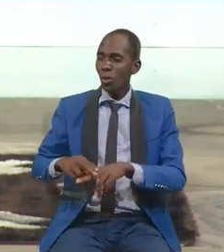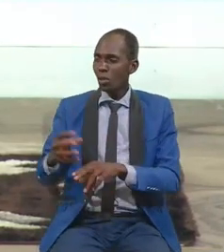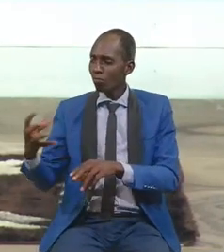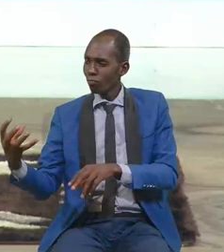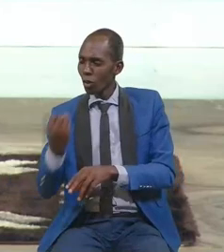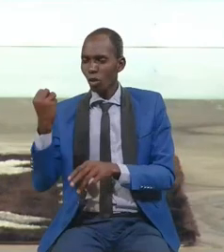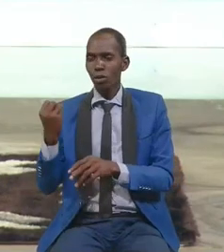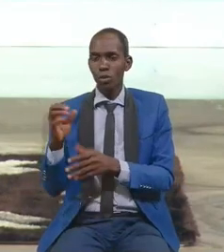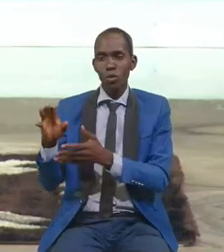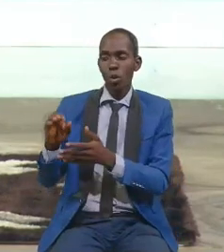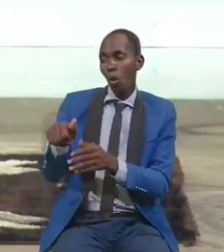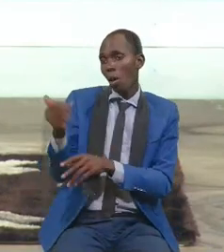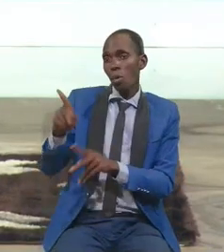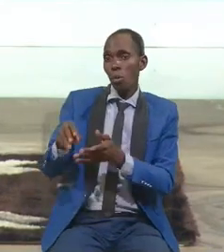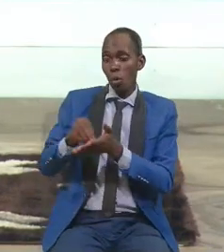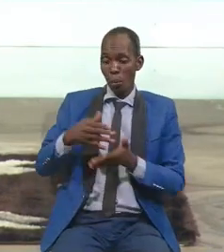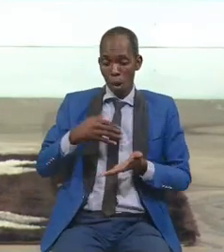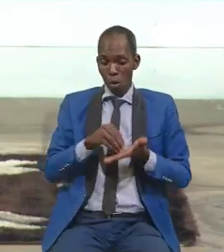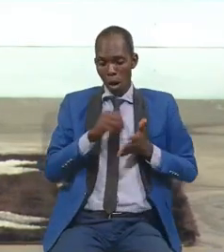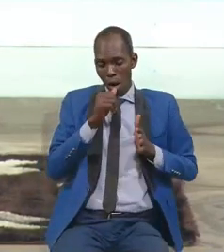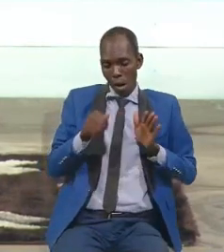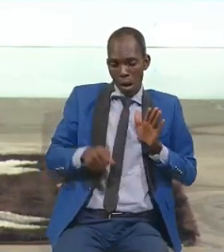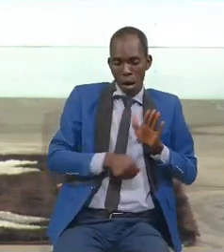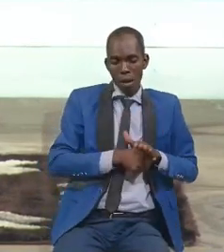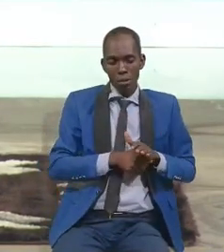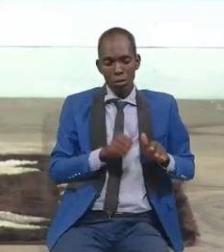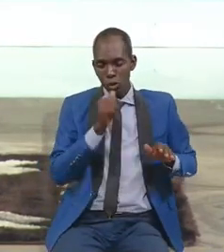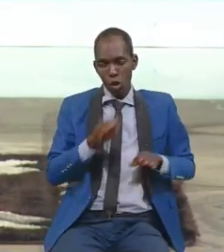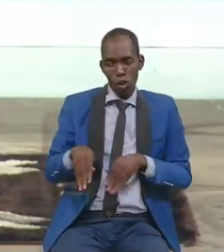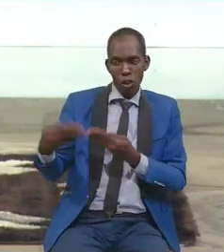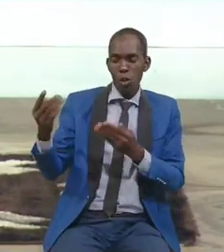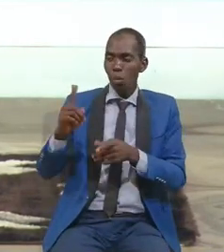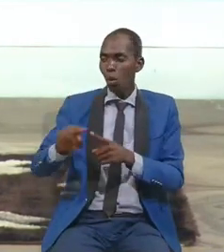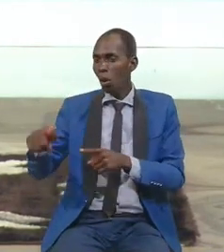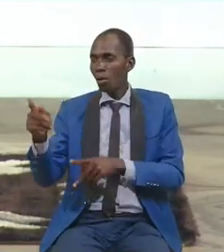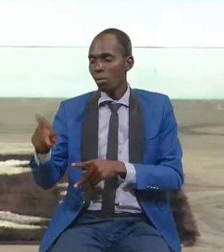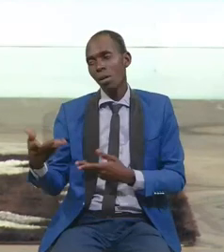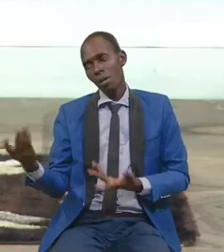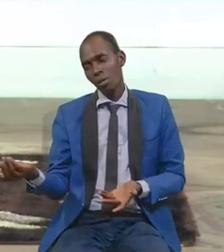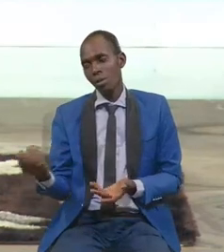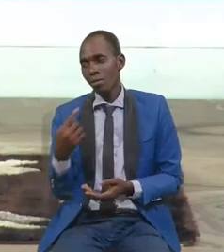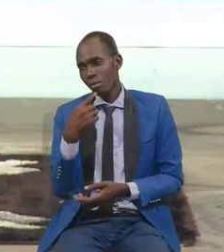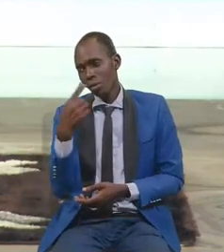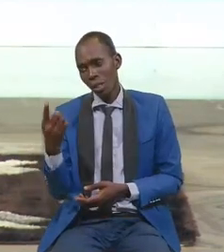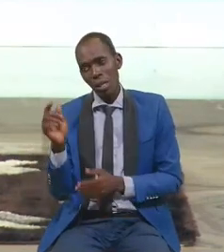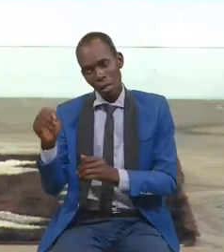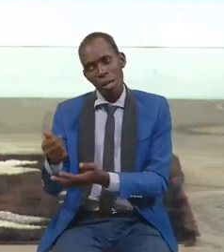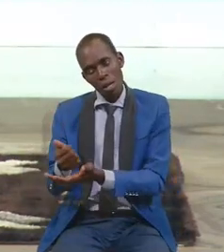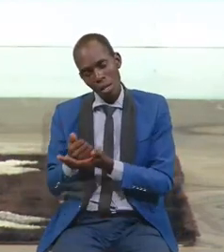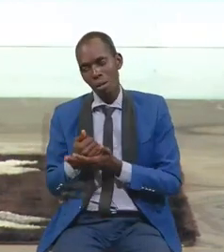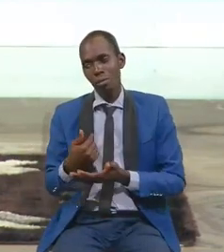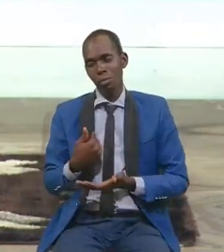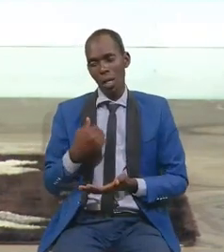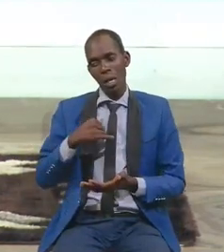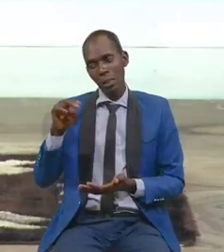lui. Et il va enfermer ces choses et il va dire aux autres, est-ce que tu peux m'aider là-bas? Il